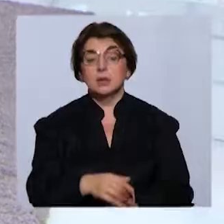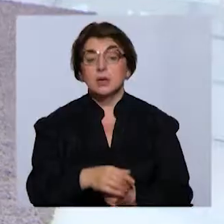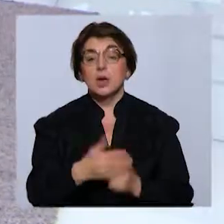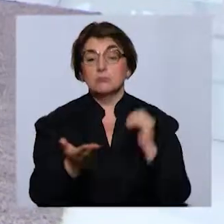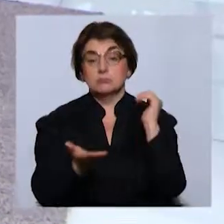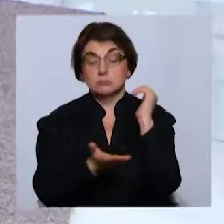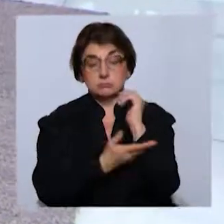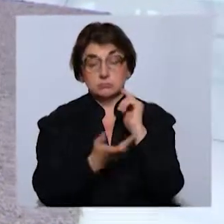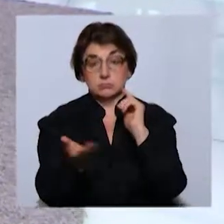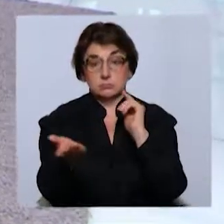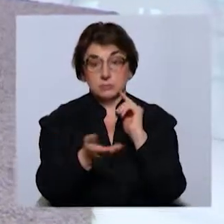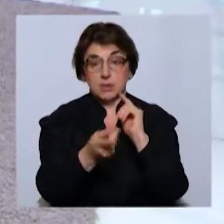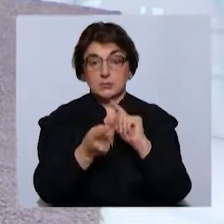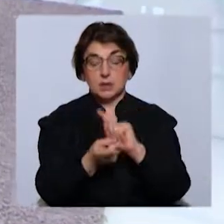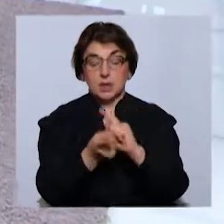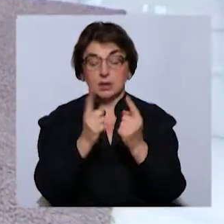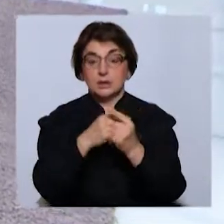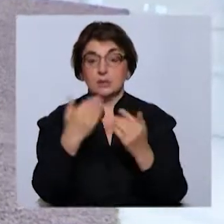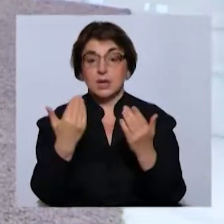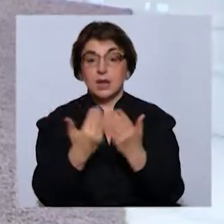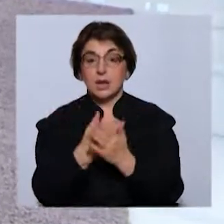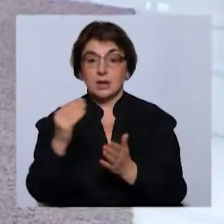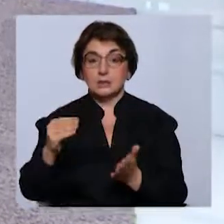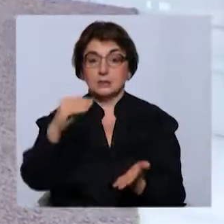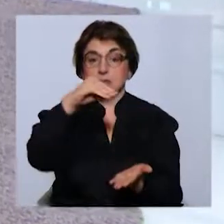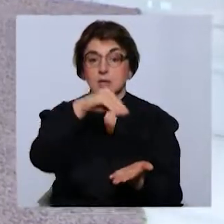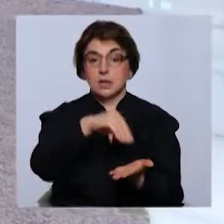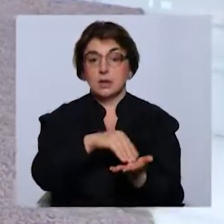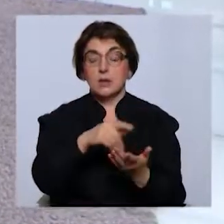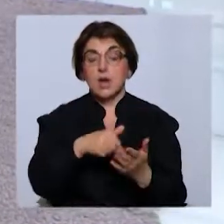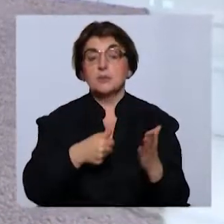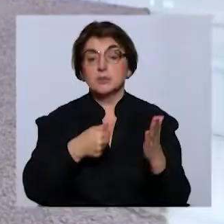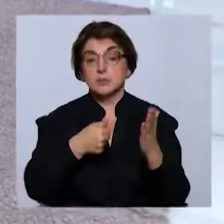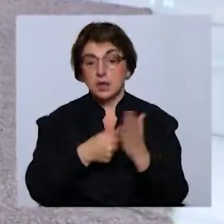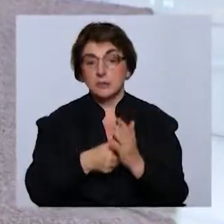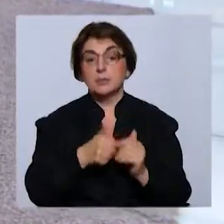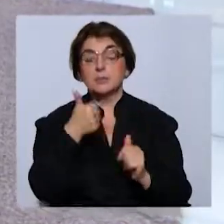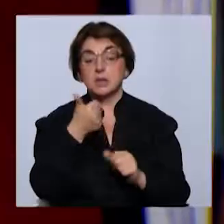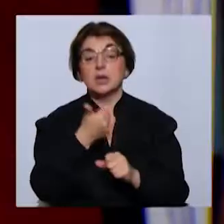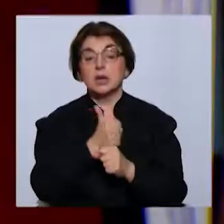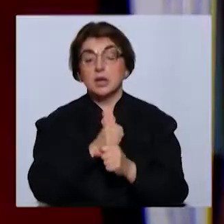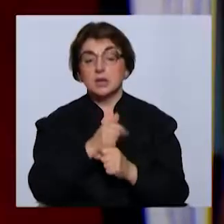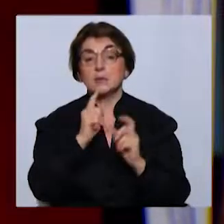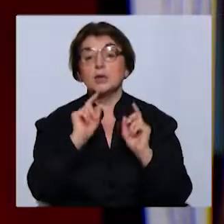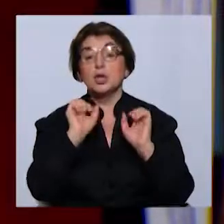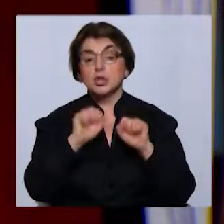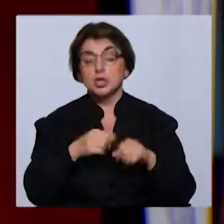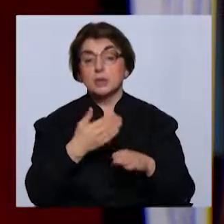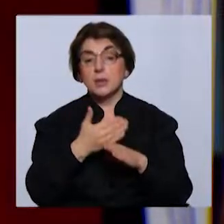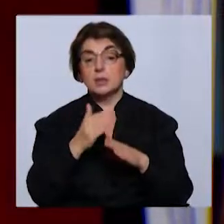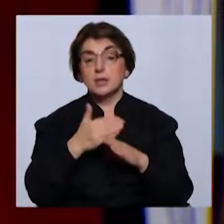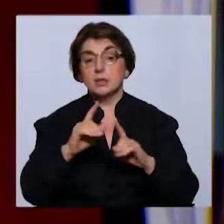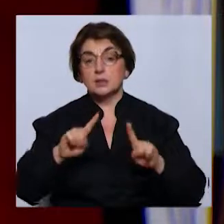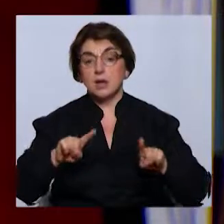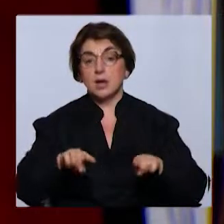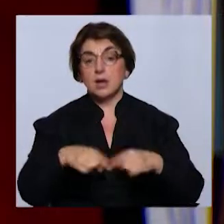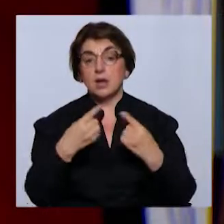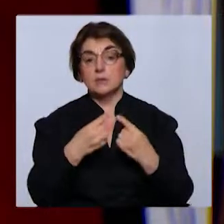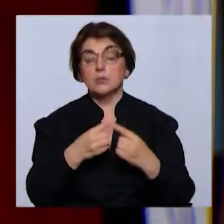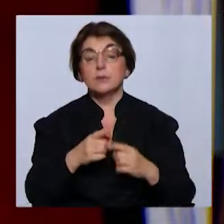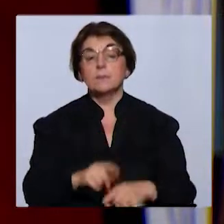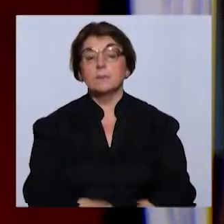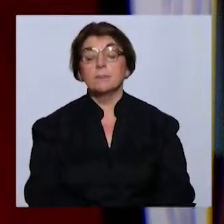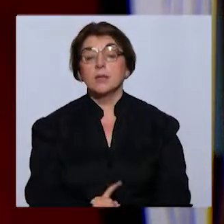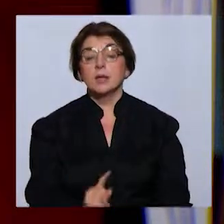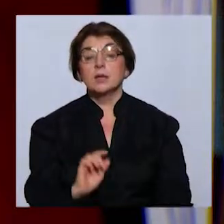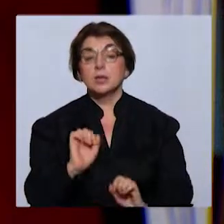მოჭრილი ხეების ნაცვლად. ეს ძალიან მისასალმებელია და ამით შეიძლება ეშველოს აი ამ ცხოველთა სახეობებსაც, რომელიც აქ ბინადრობენ.